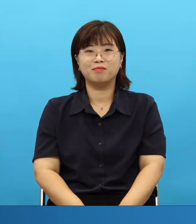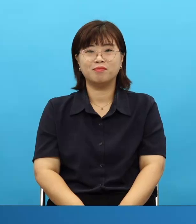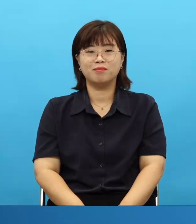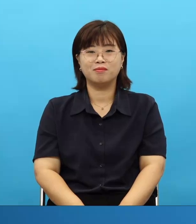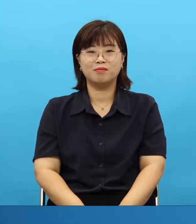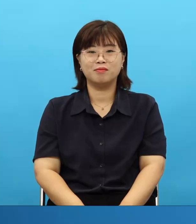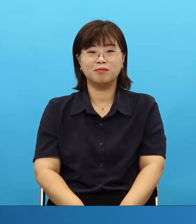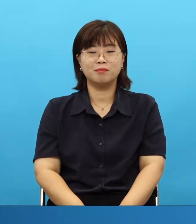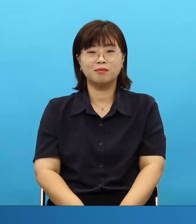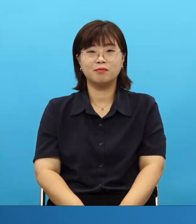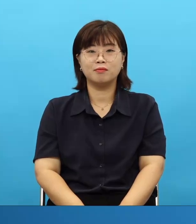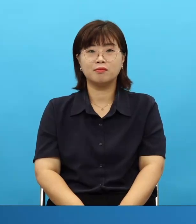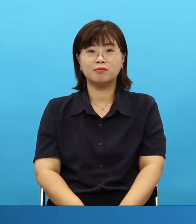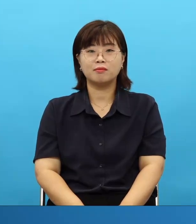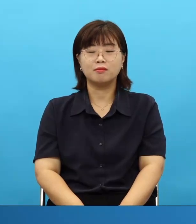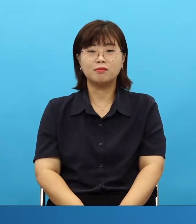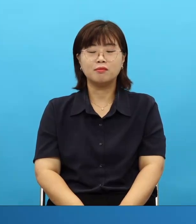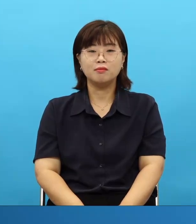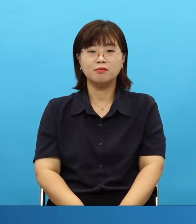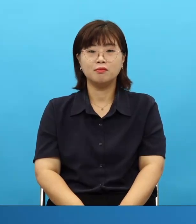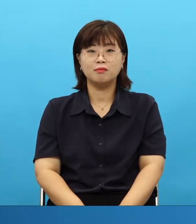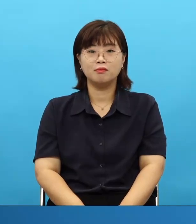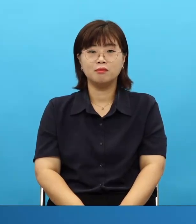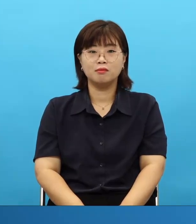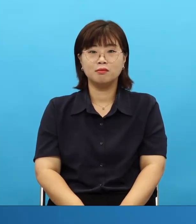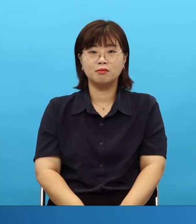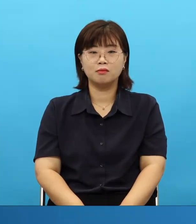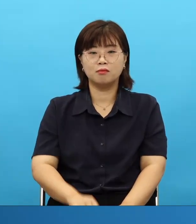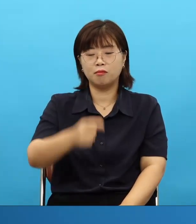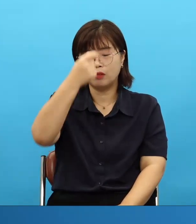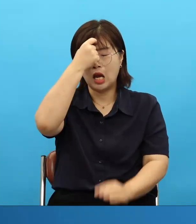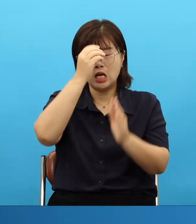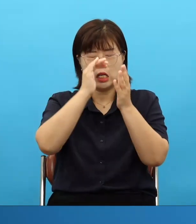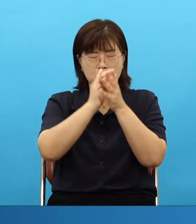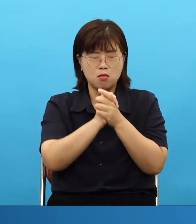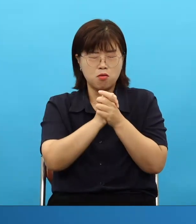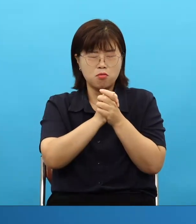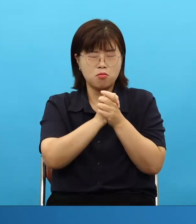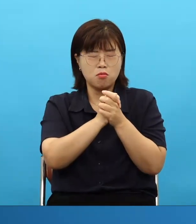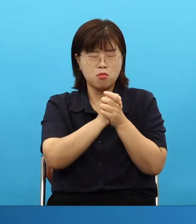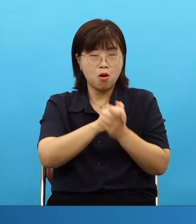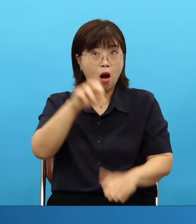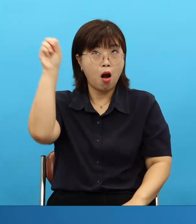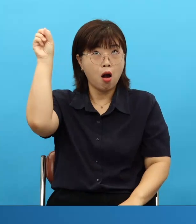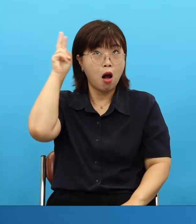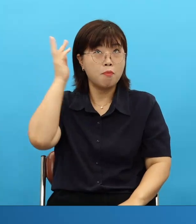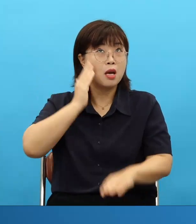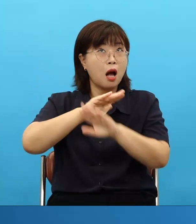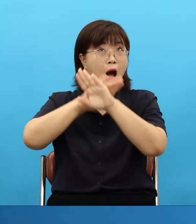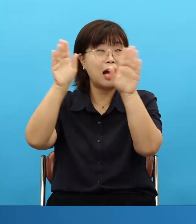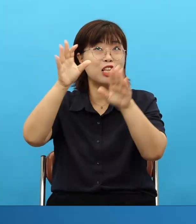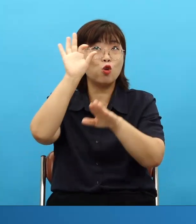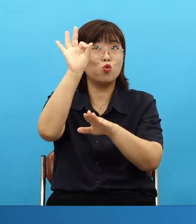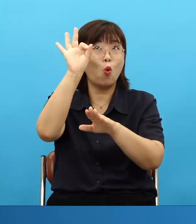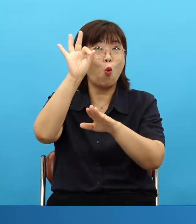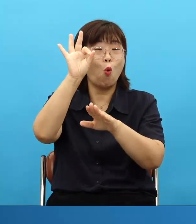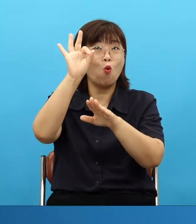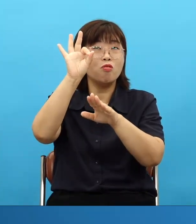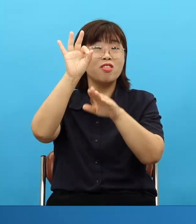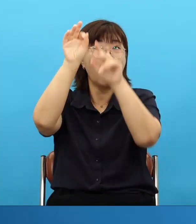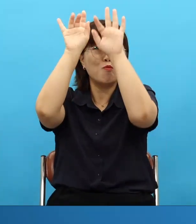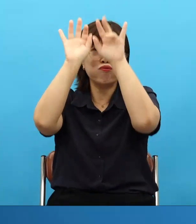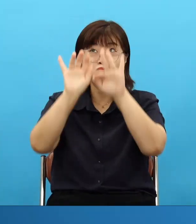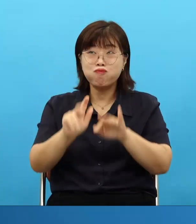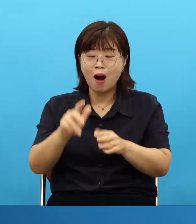30년 전부터 지금까지 하나님은 정확하게 응답을 하신 거예요. But for me, from 30 years back until this present day, I see that God